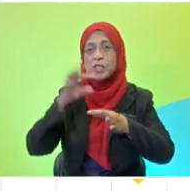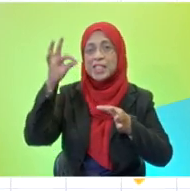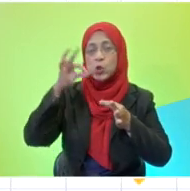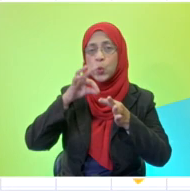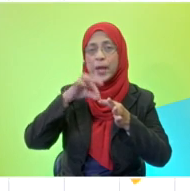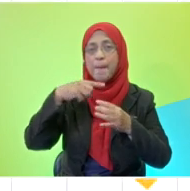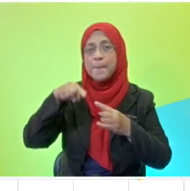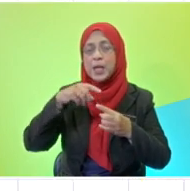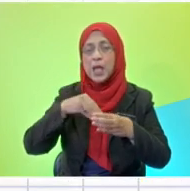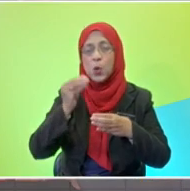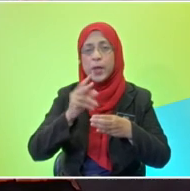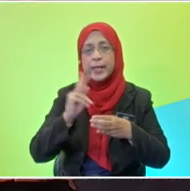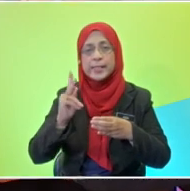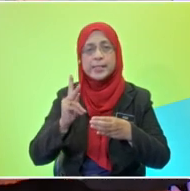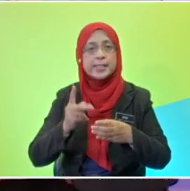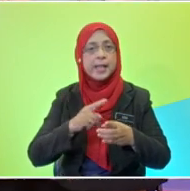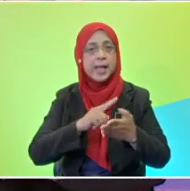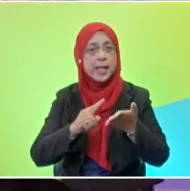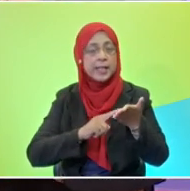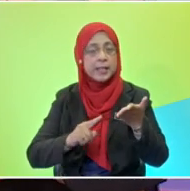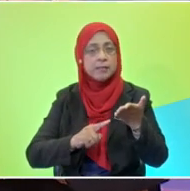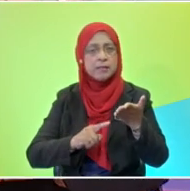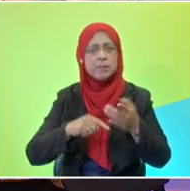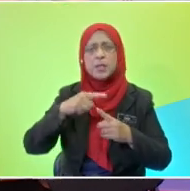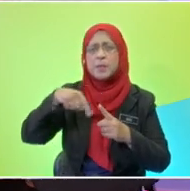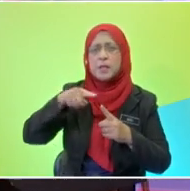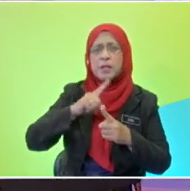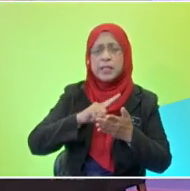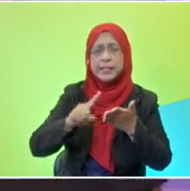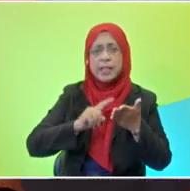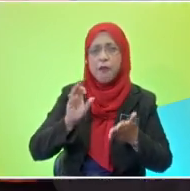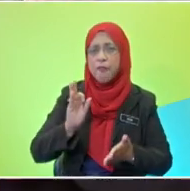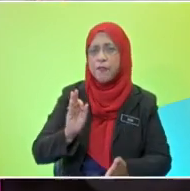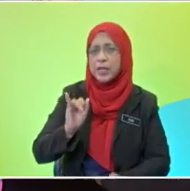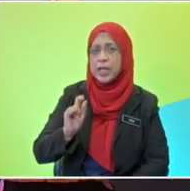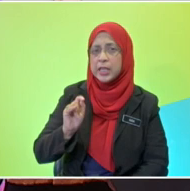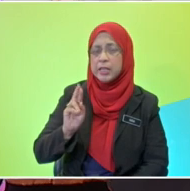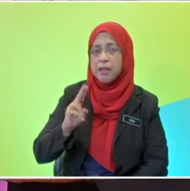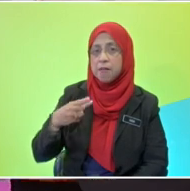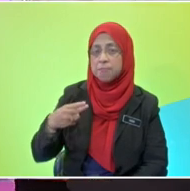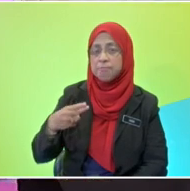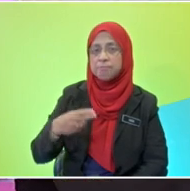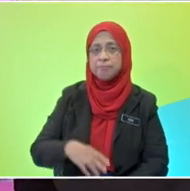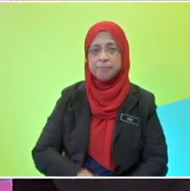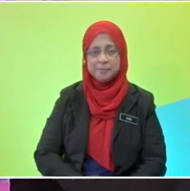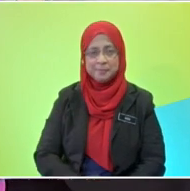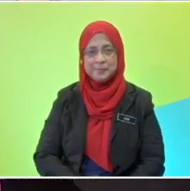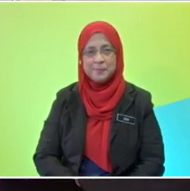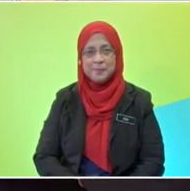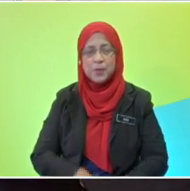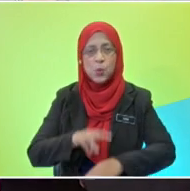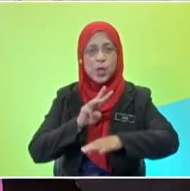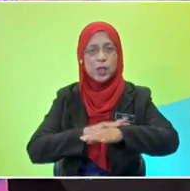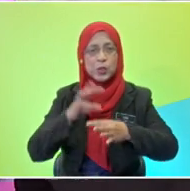zakat fitrah Ah mungkin kita tanya begitu anak keluarga nih oke so sekarang Oke saya akan tunjukan lebih terperinci